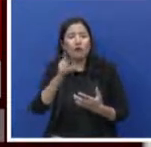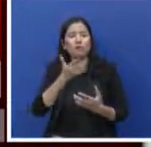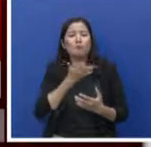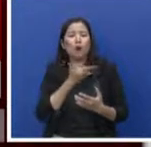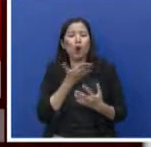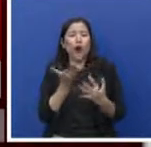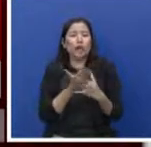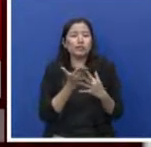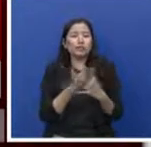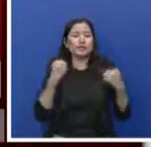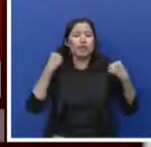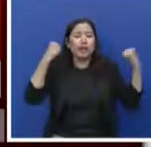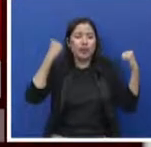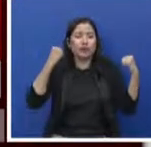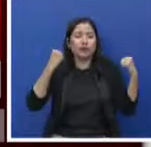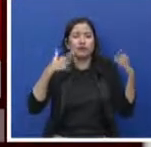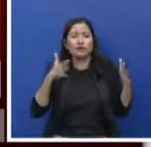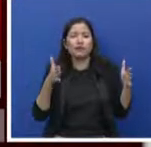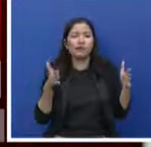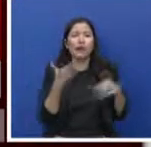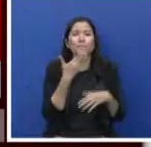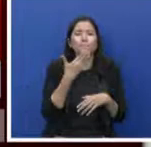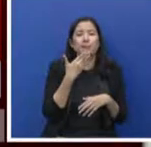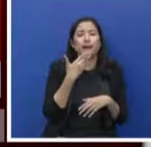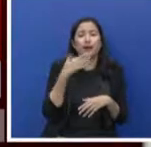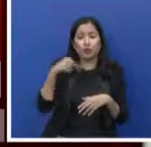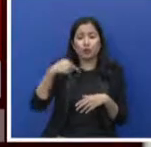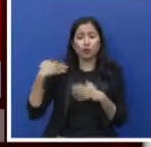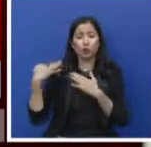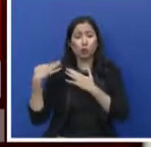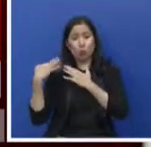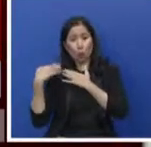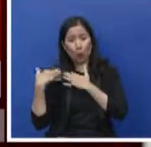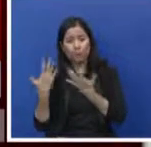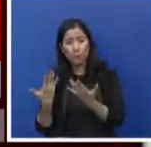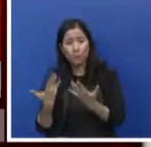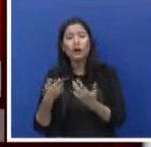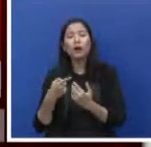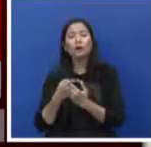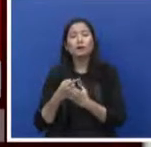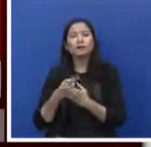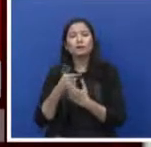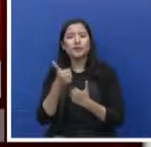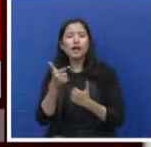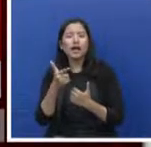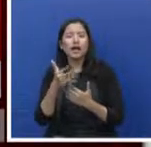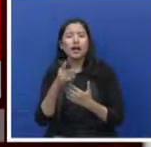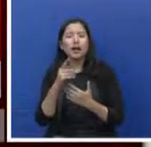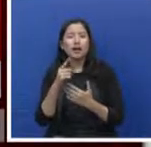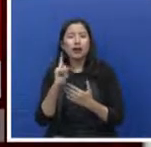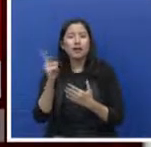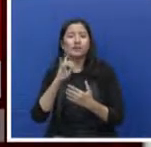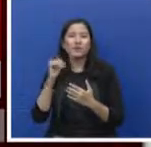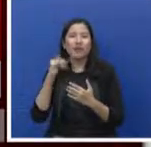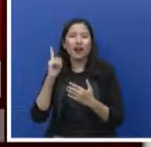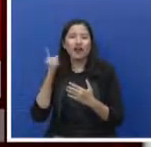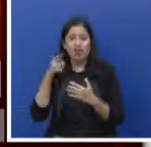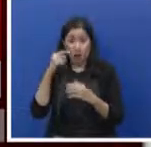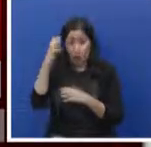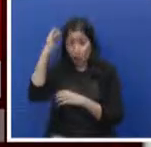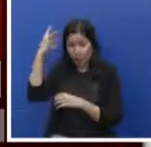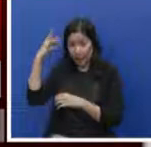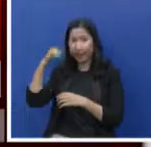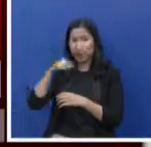Jadi tugas dari Halodoc di sini adalah kami berusaha memudahkan bersama kakak kami dalam hal ini